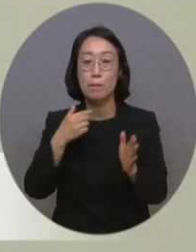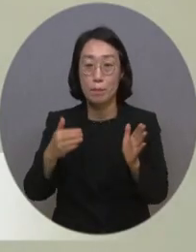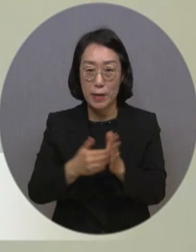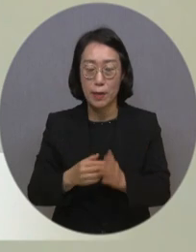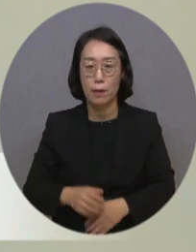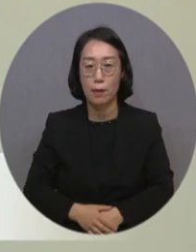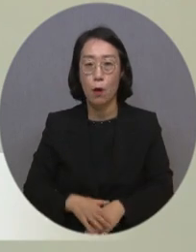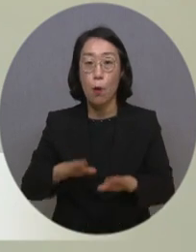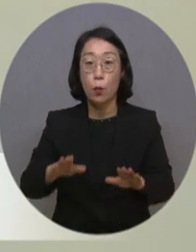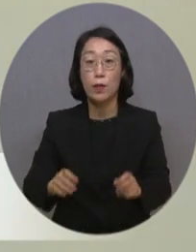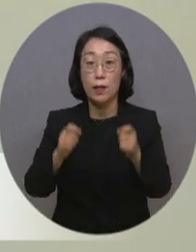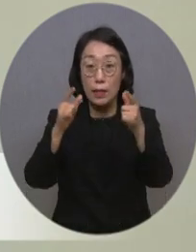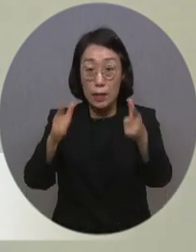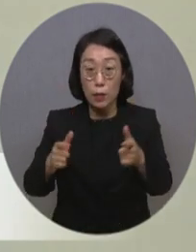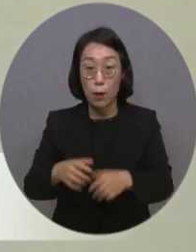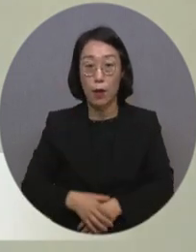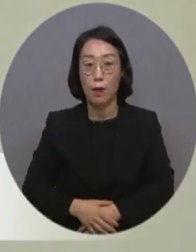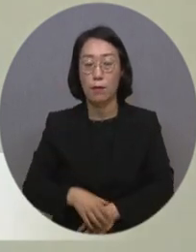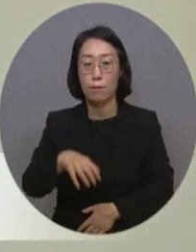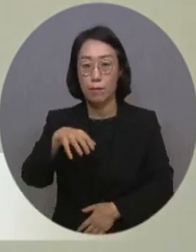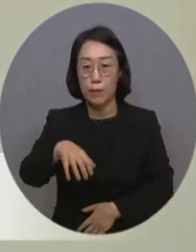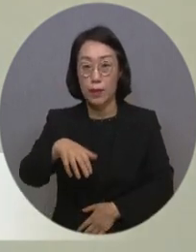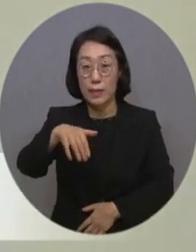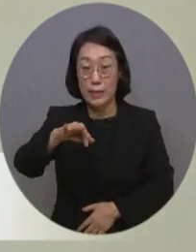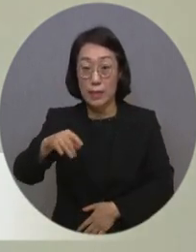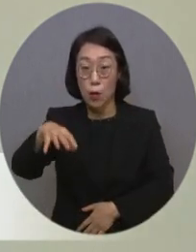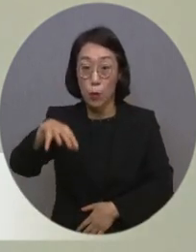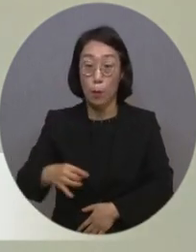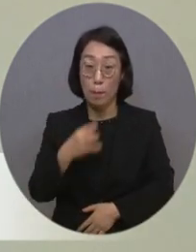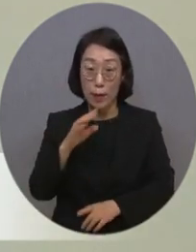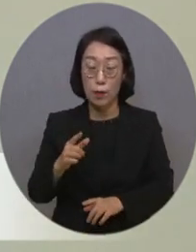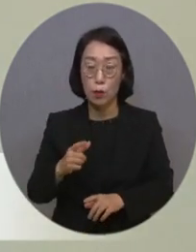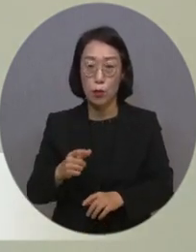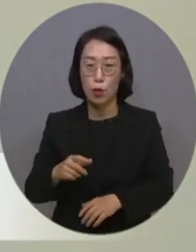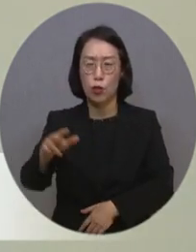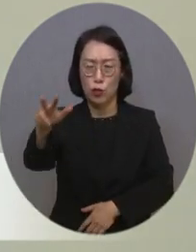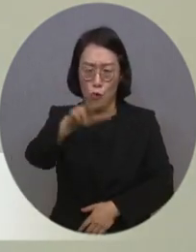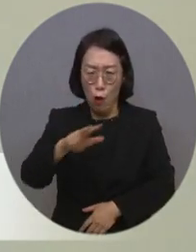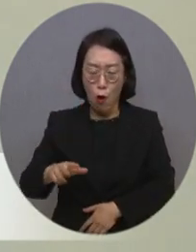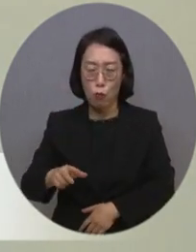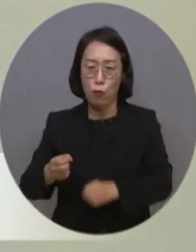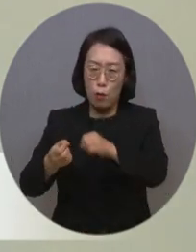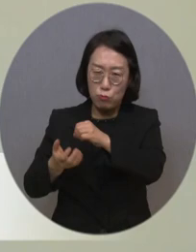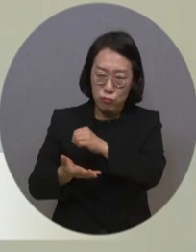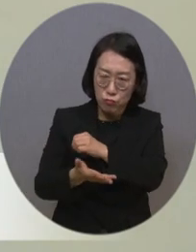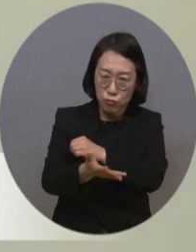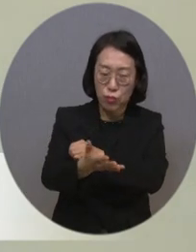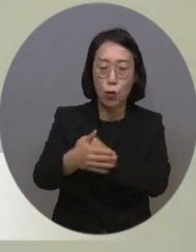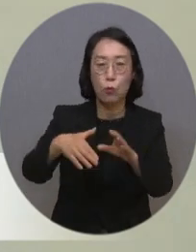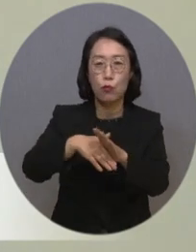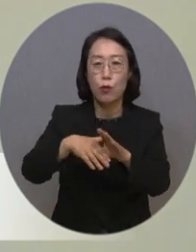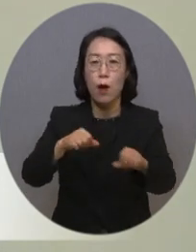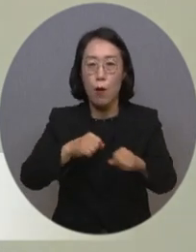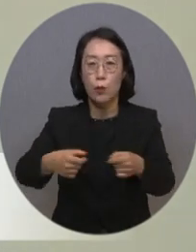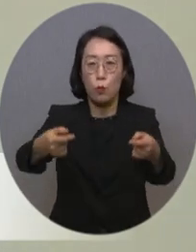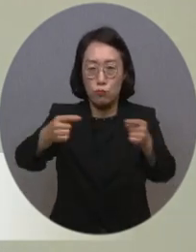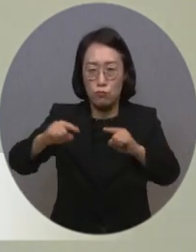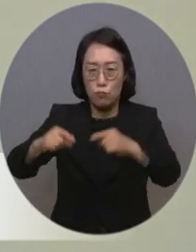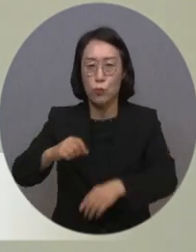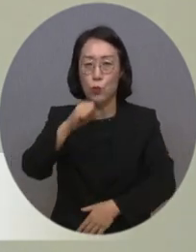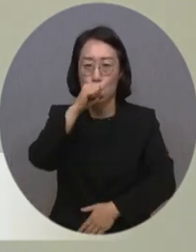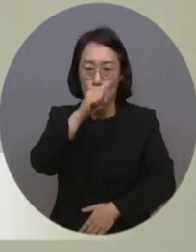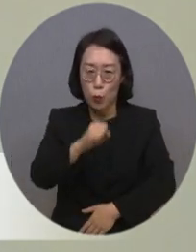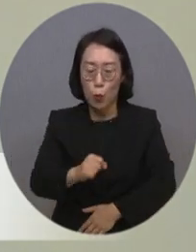기회가 진천군을 통해서 전국으로 확대되어 장애인들이 좀 더 문화활동에 나설 수 있는 그런 계기가 됐으면